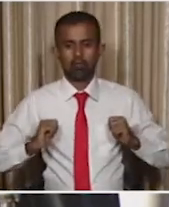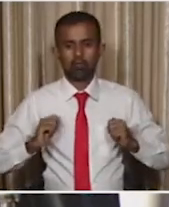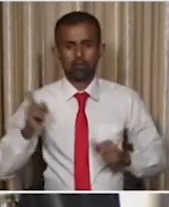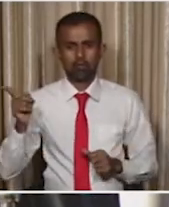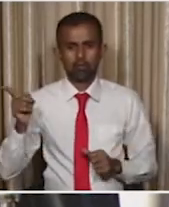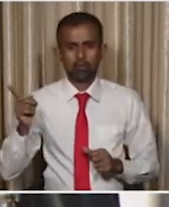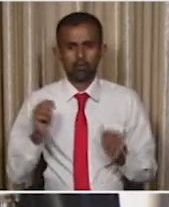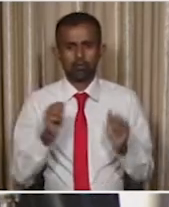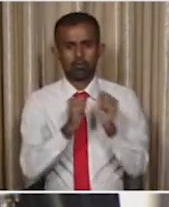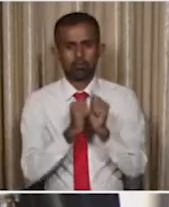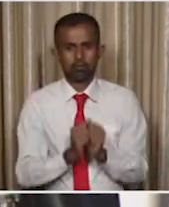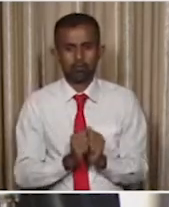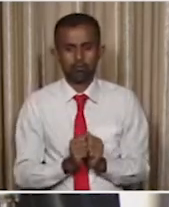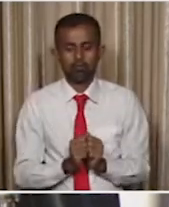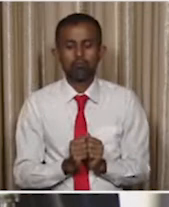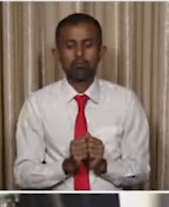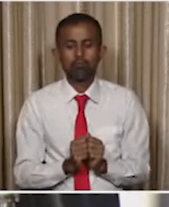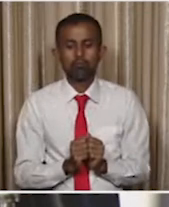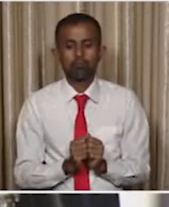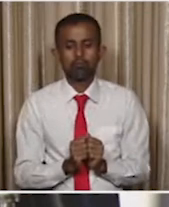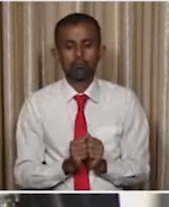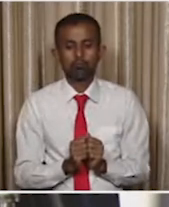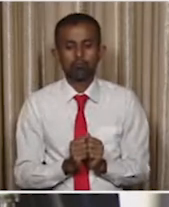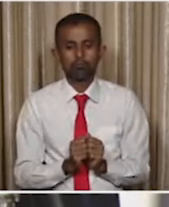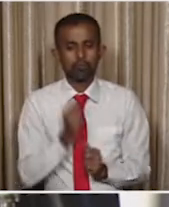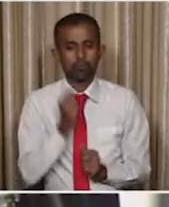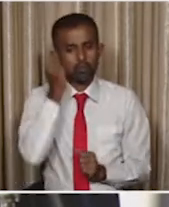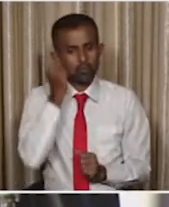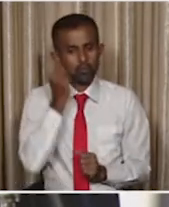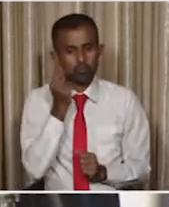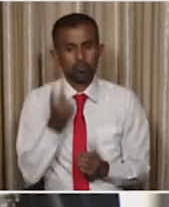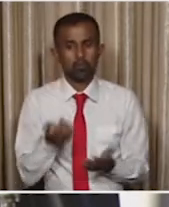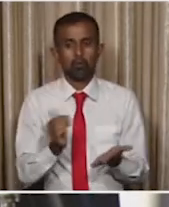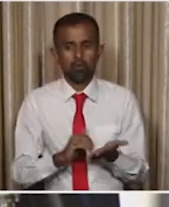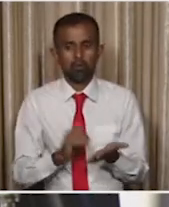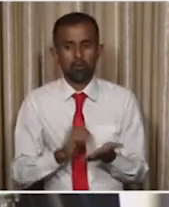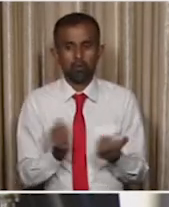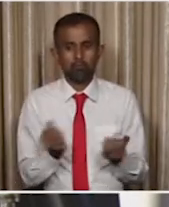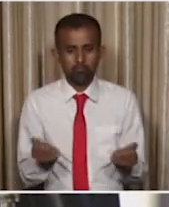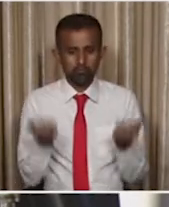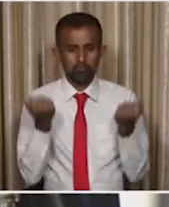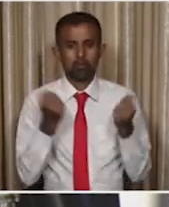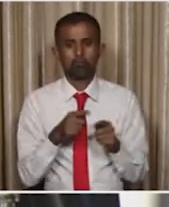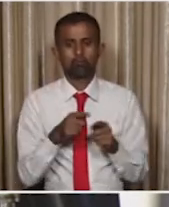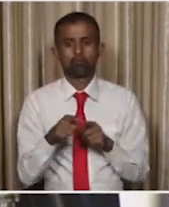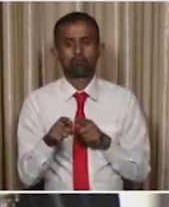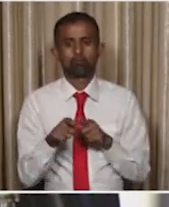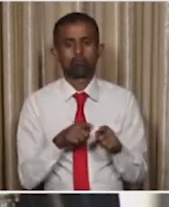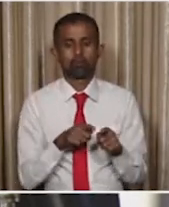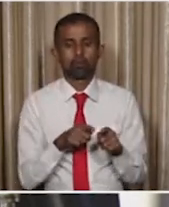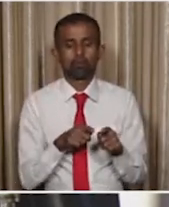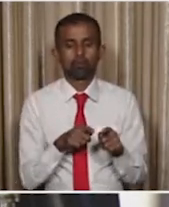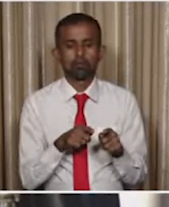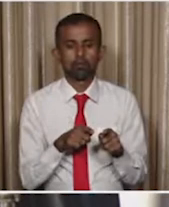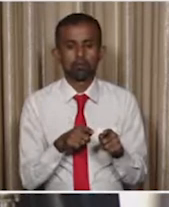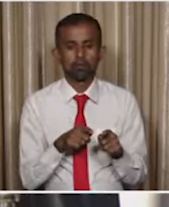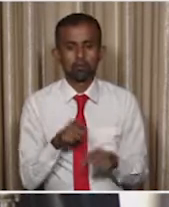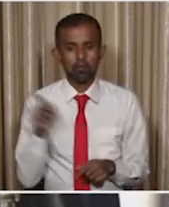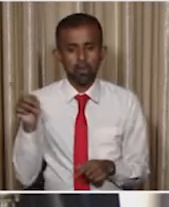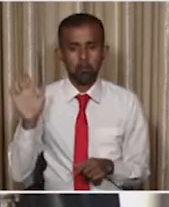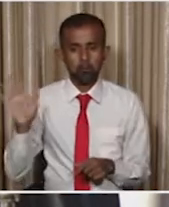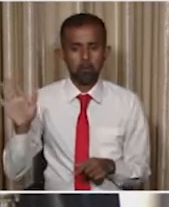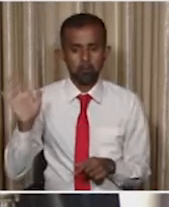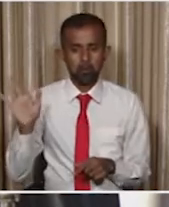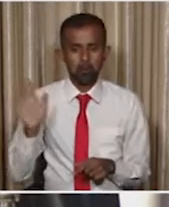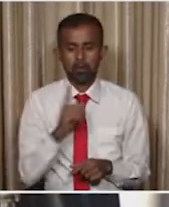பயங்கரவாதத்தை மீள உருவாக்கும் என்கின்ற ஒரு போலி குற்றச்சாட்டை முன்வைத்து பயங்கரவாத விசாரணைப் பிரிவினரால் பாடசாலையினுடைய அதிபர்